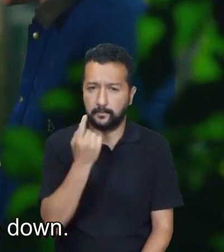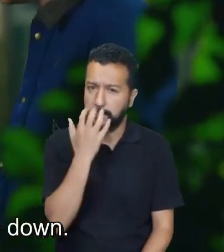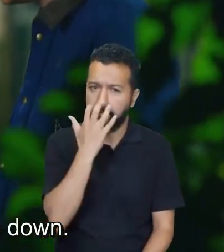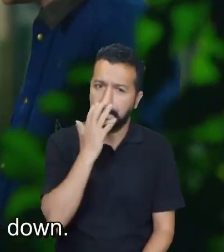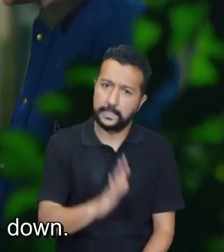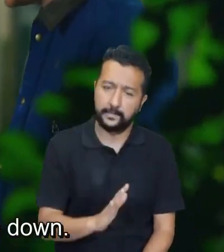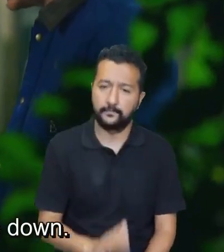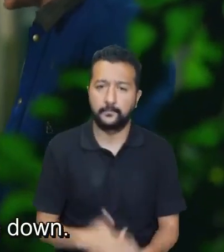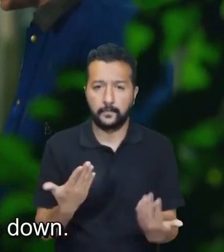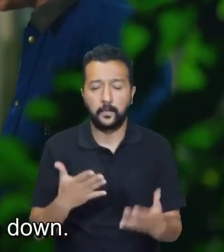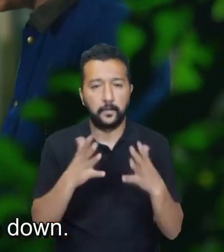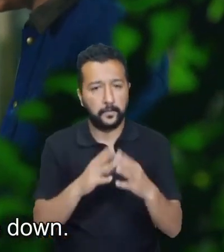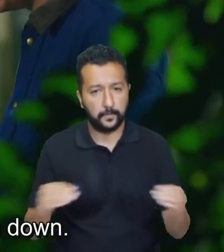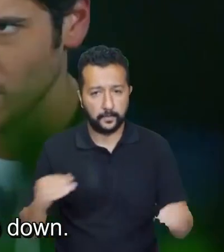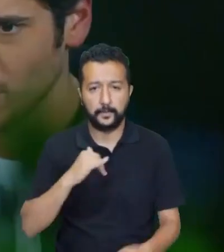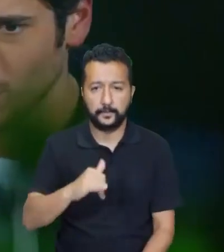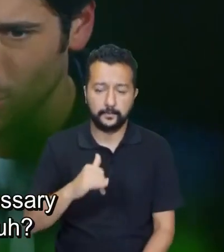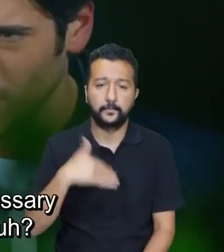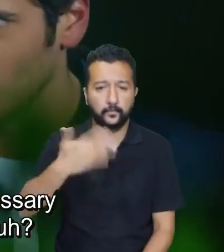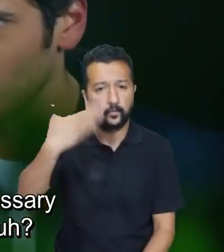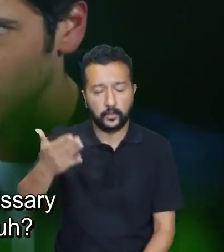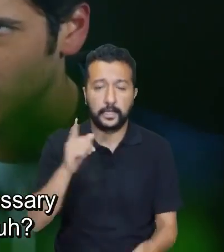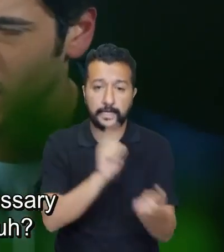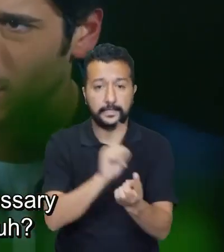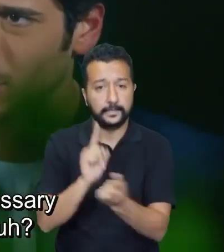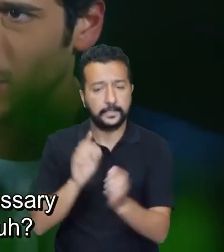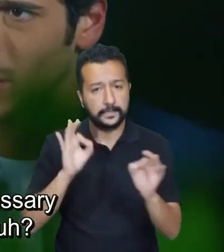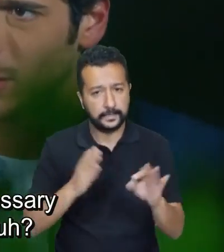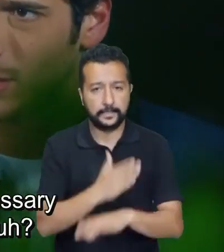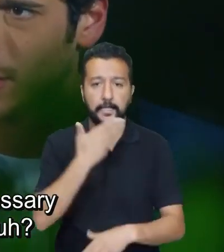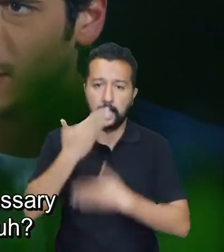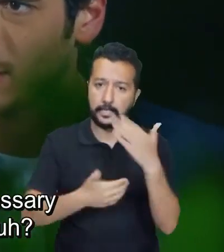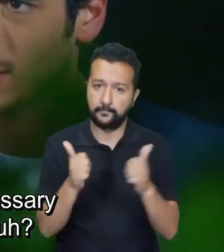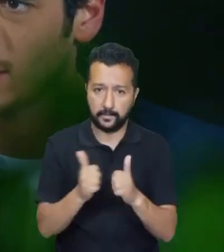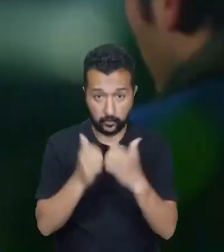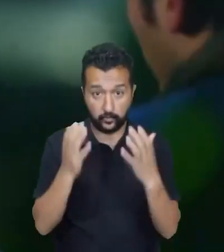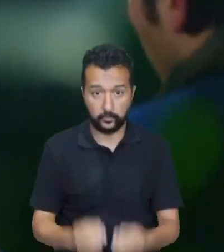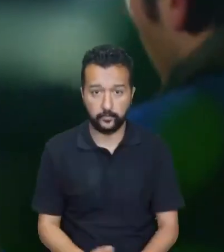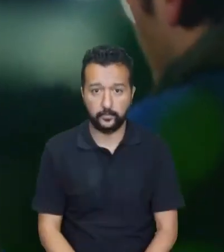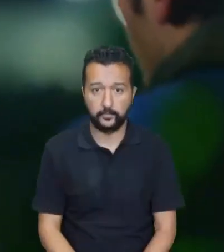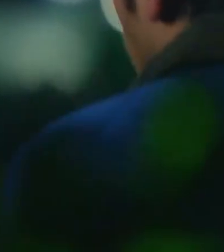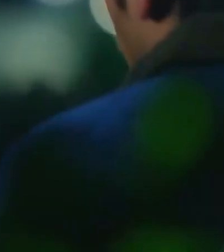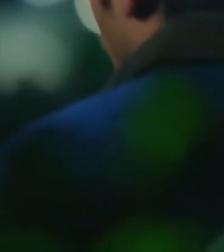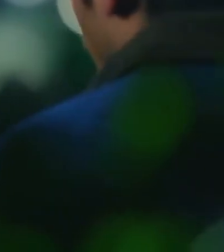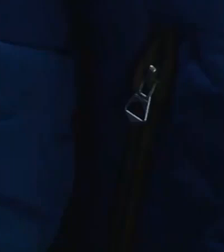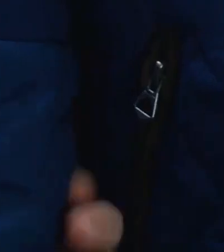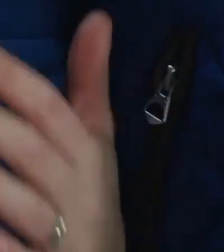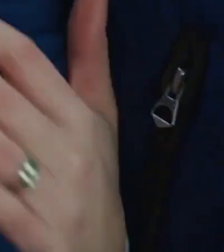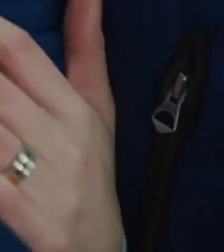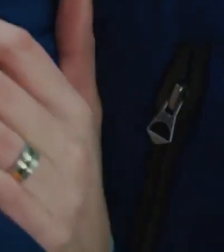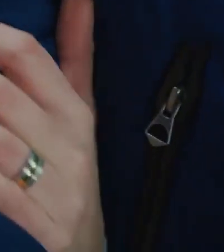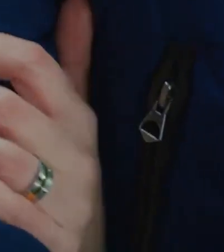Biraz bekleyelim. Ortalık durulsun. Sonra karşılarına çıkar gerekirse birlikte anlatırız ha. Ne dersin?